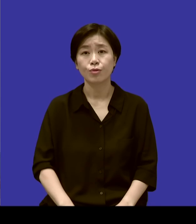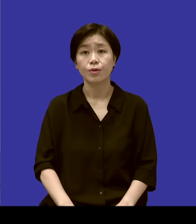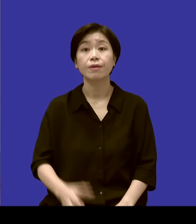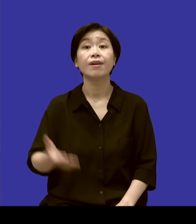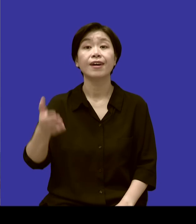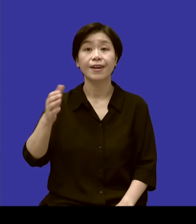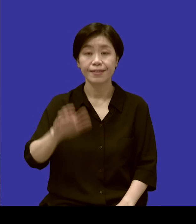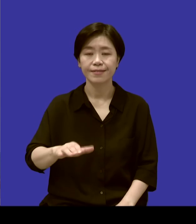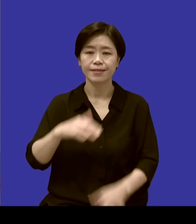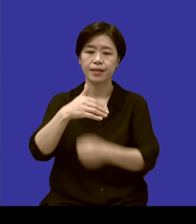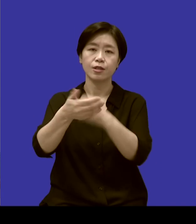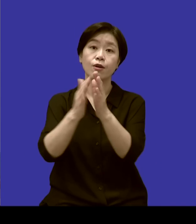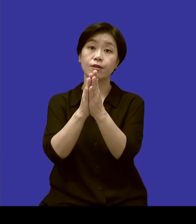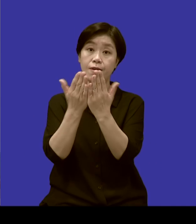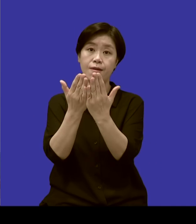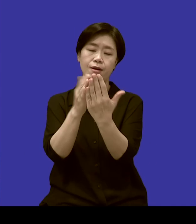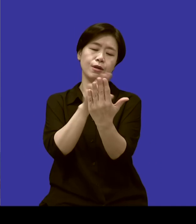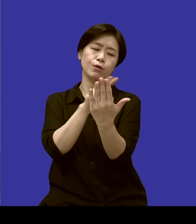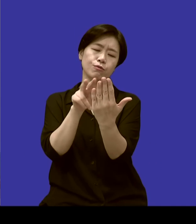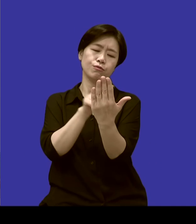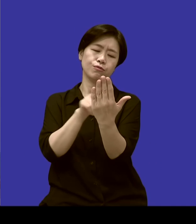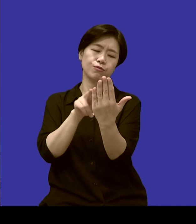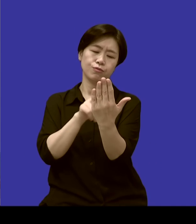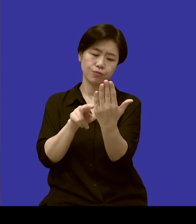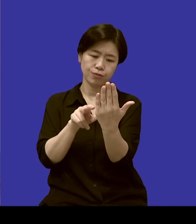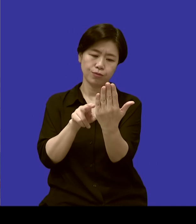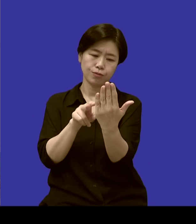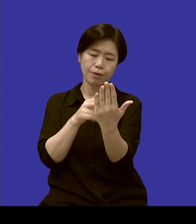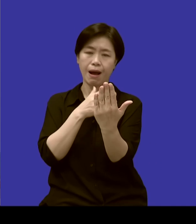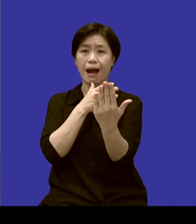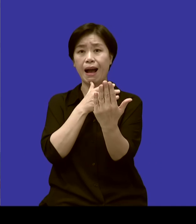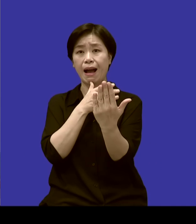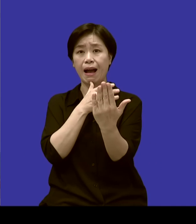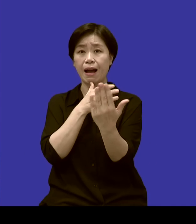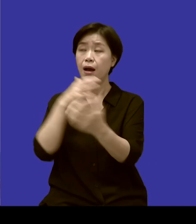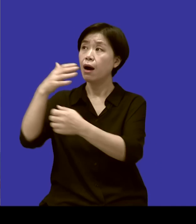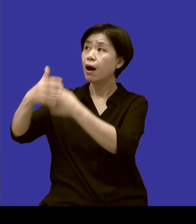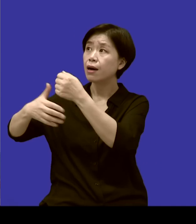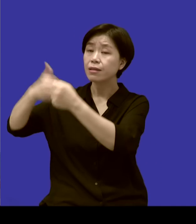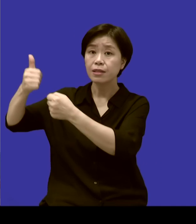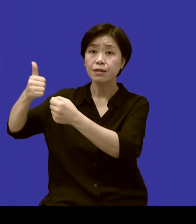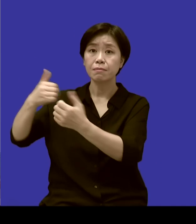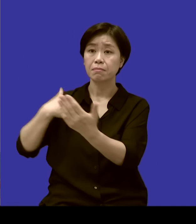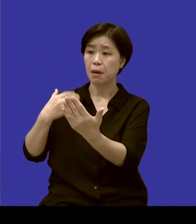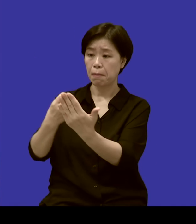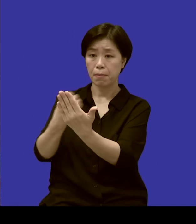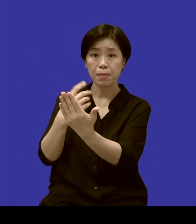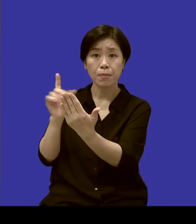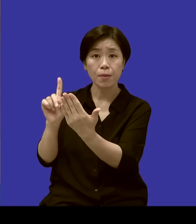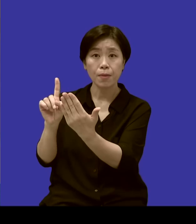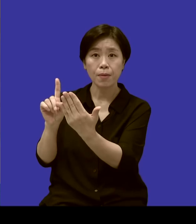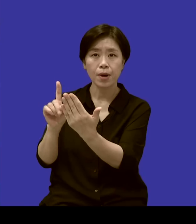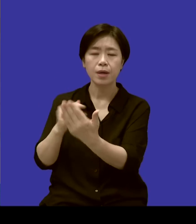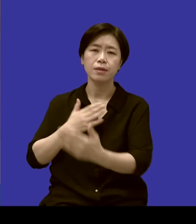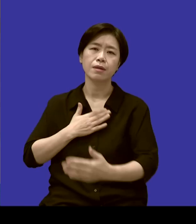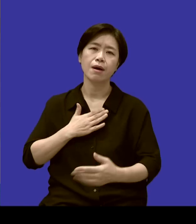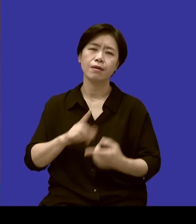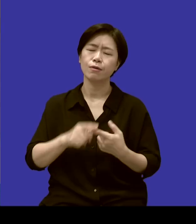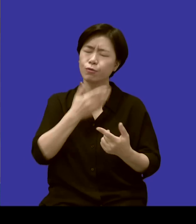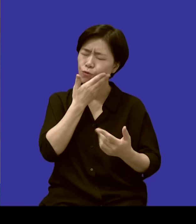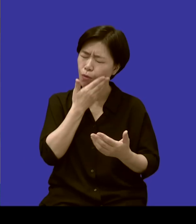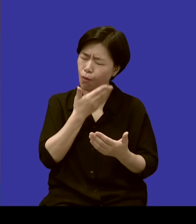읽다 보니까 하나님께서는 나를 너무나도 존귀하다고 말씀을 하시는 거예요. 네. 근데 우리